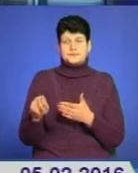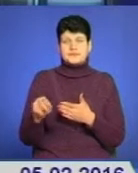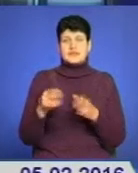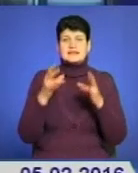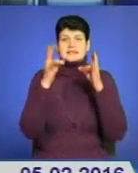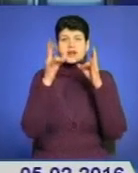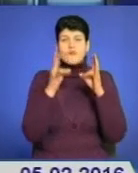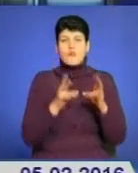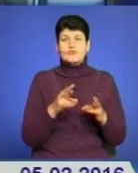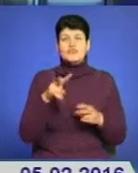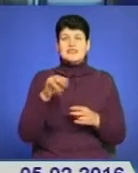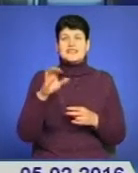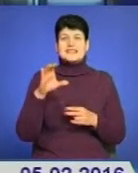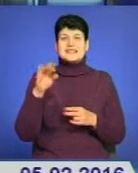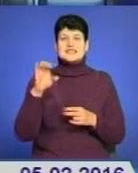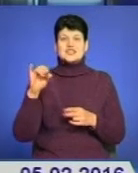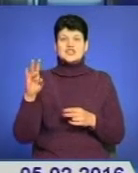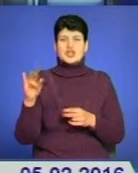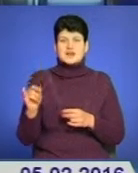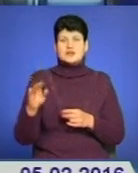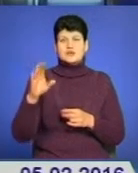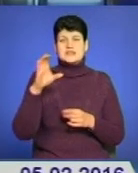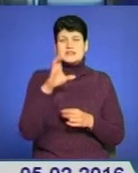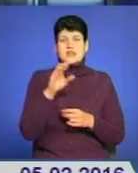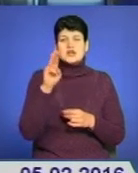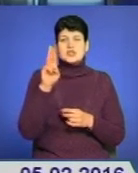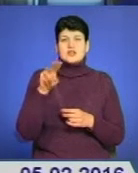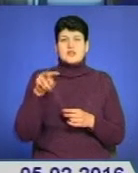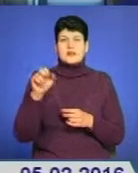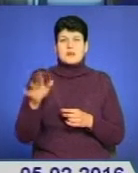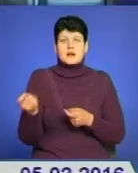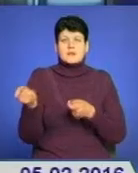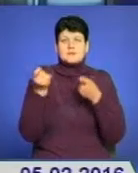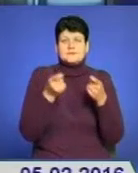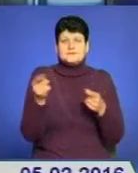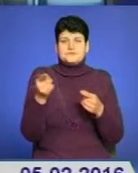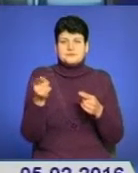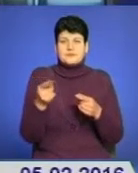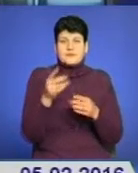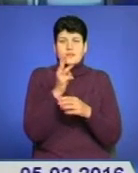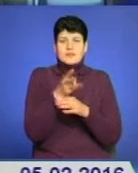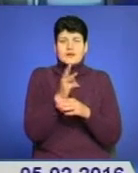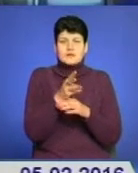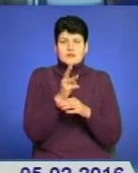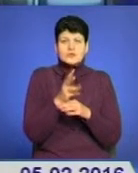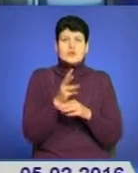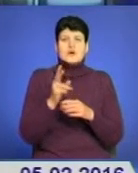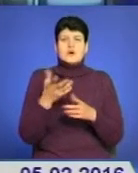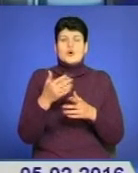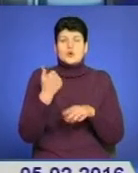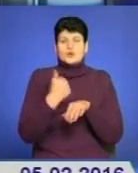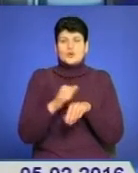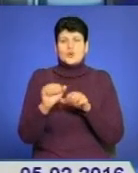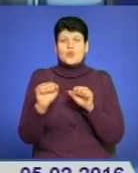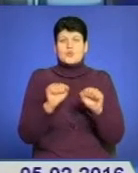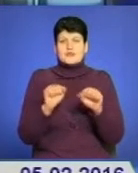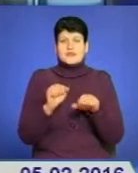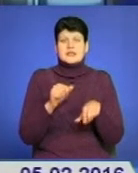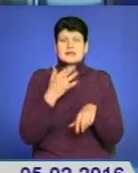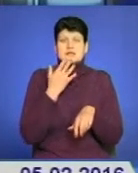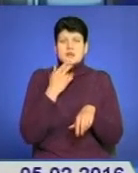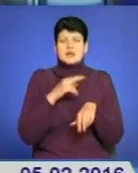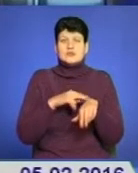Травмованого у Лисичанську бійця спецбатальйону Сергія Шлапака транспортували до Тернополя. Відеоматеріал сектору комунікації Головного управління Національної